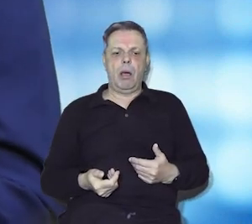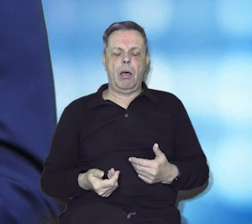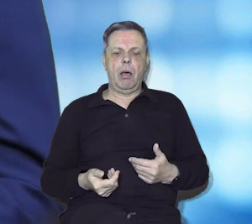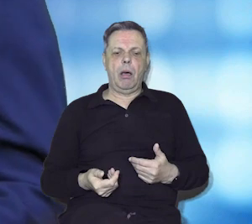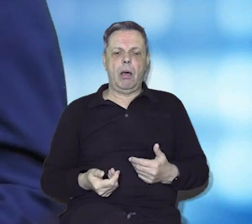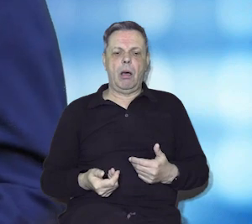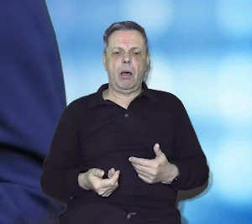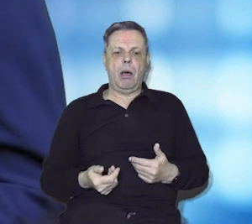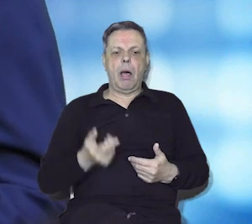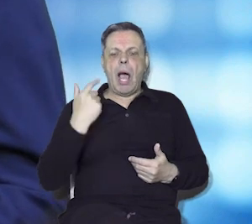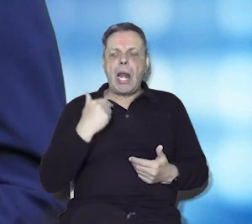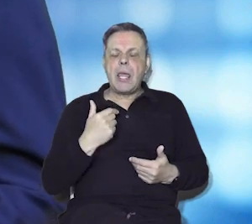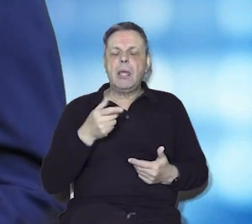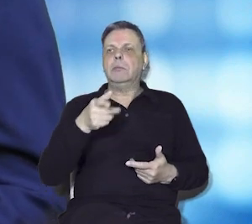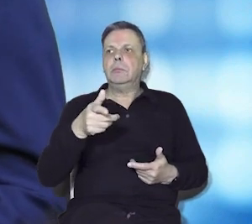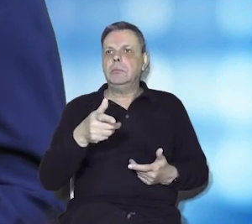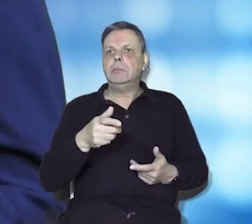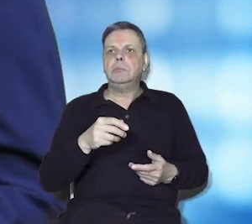Je, ali je to marketing.